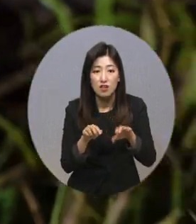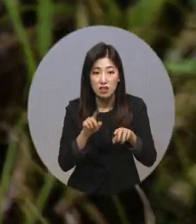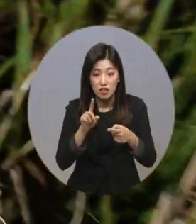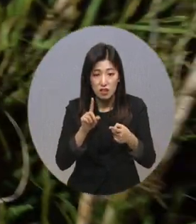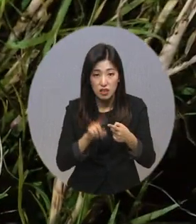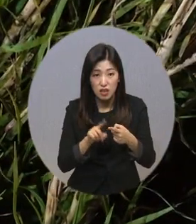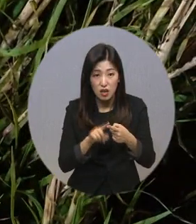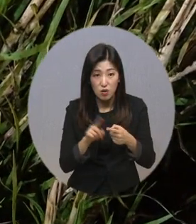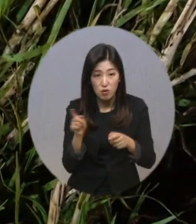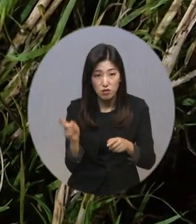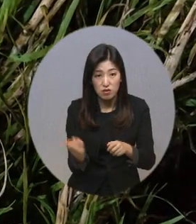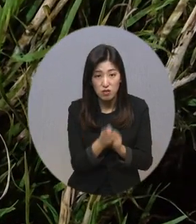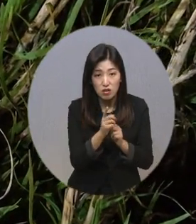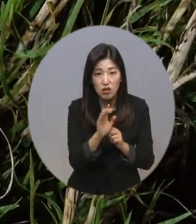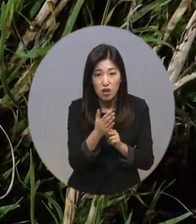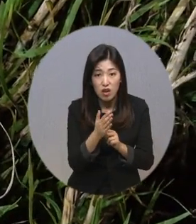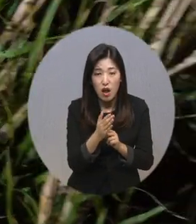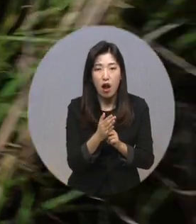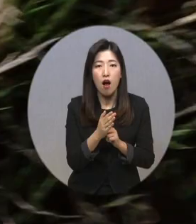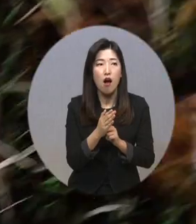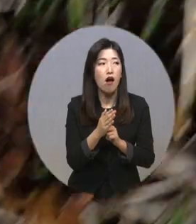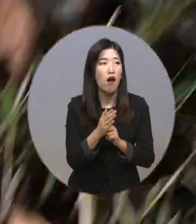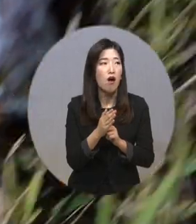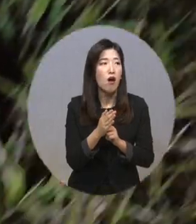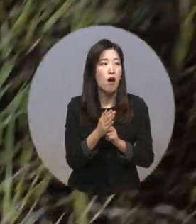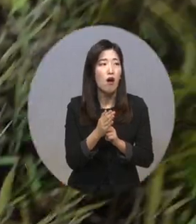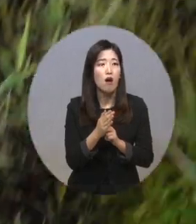거에요 예 배 박